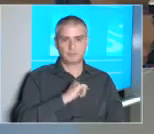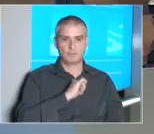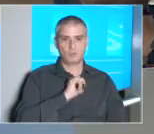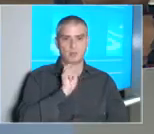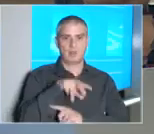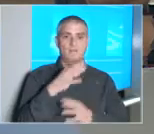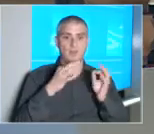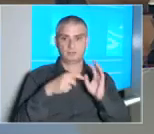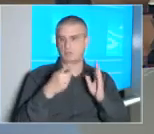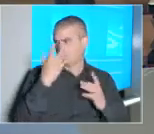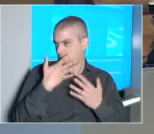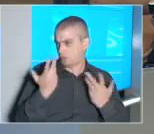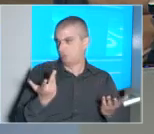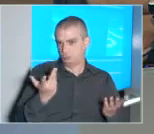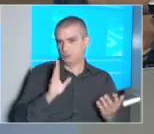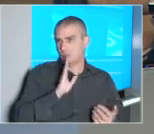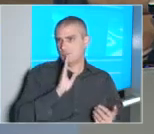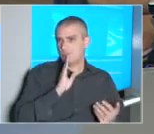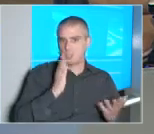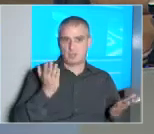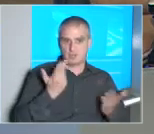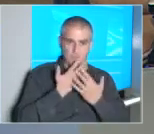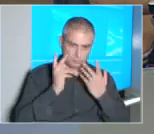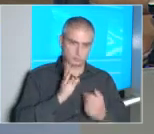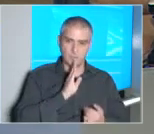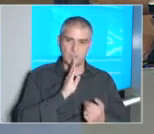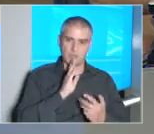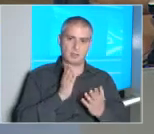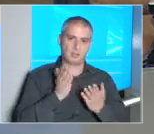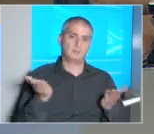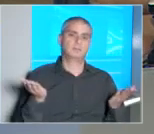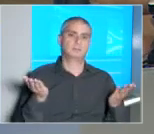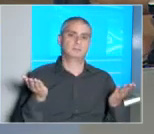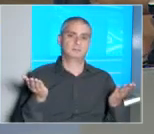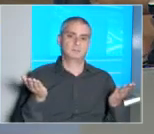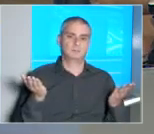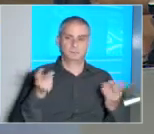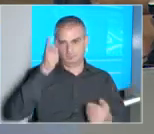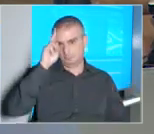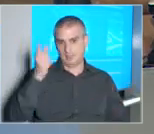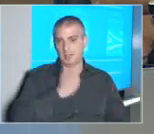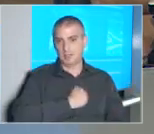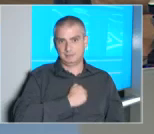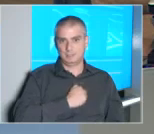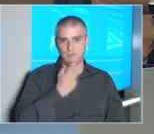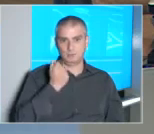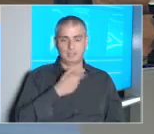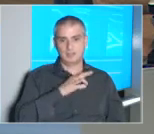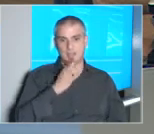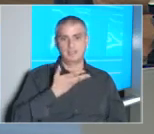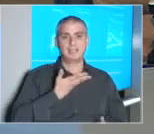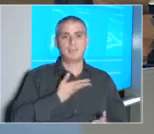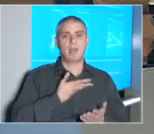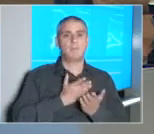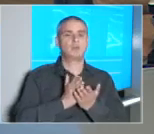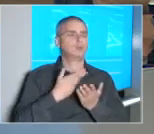ומעוניין לבוא לשחק היום. ברור שיש גם בעיה, ברור שיש גם בעיה בכיוון הזה, שגם בתאר לצערנו קצת הרוויח אותה ביושר. עכשיו